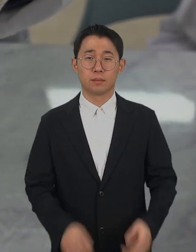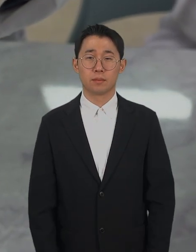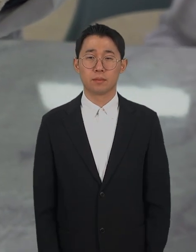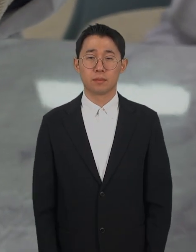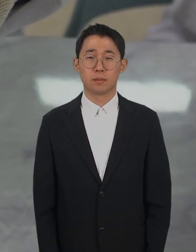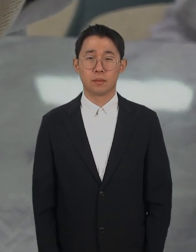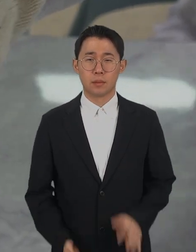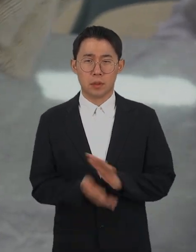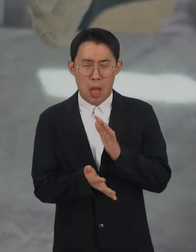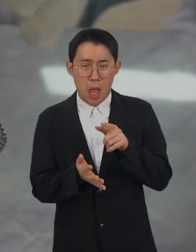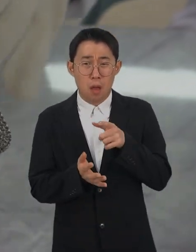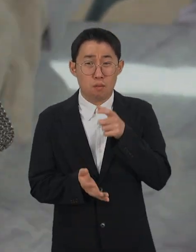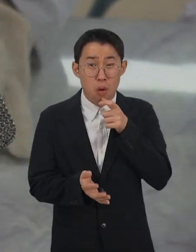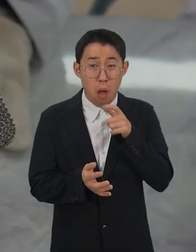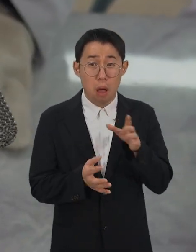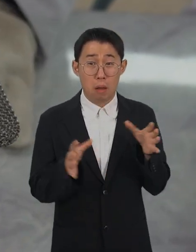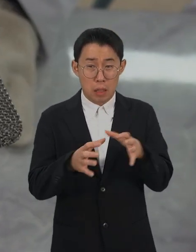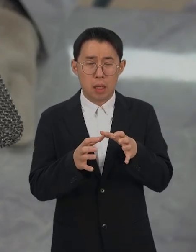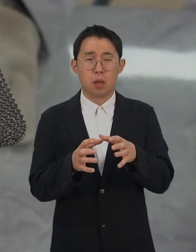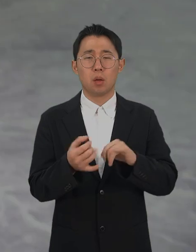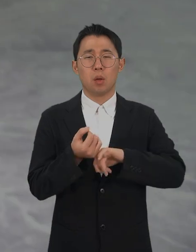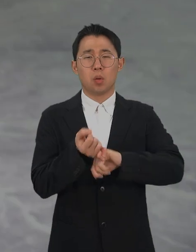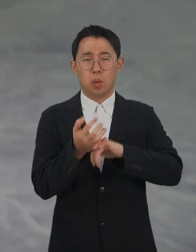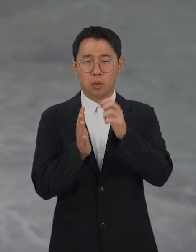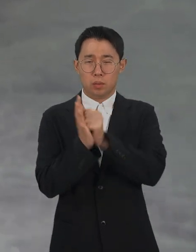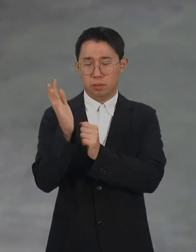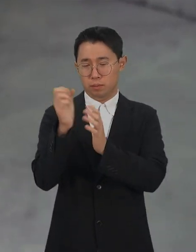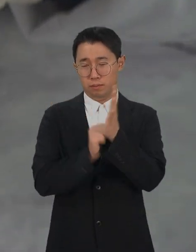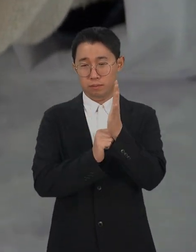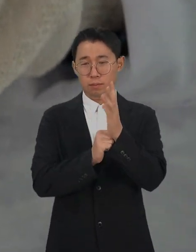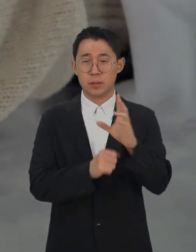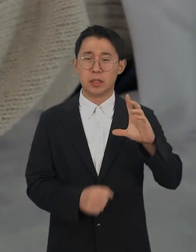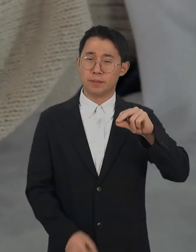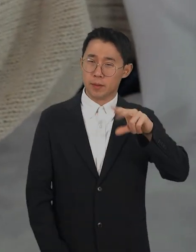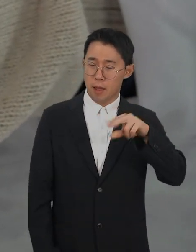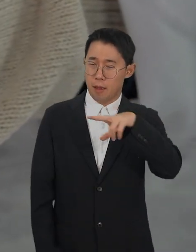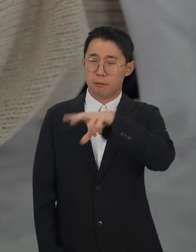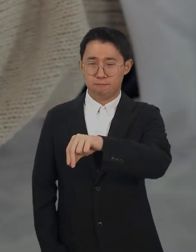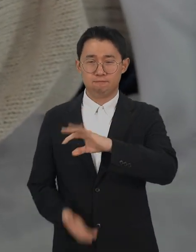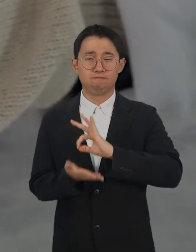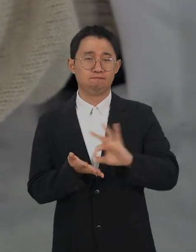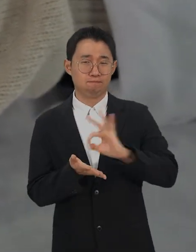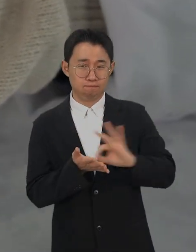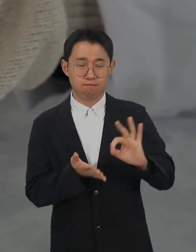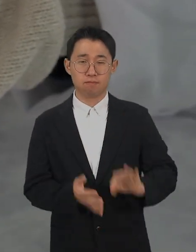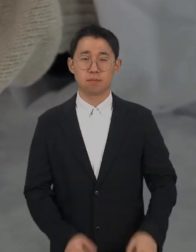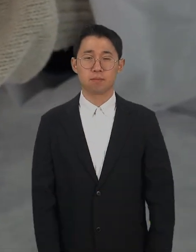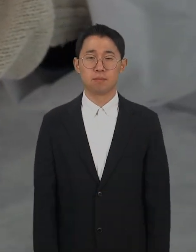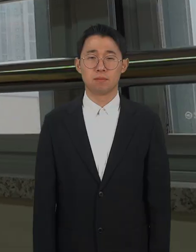번째, 뜨거운 물체를 만질 때는 반드시 장갑을 끼거나 집게를 사용해야 해요.